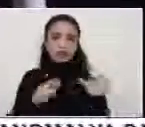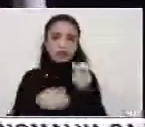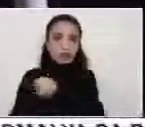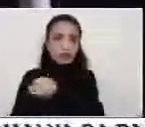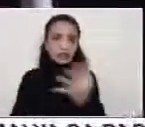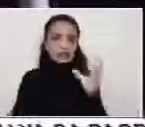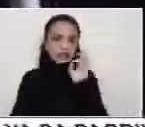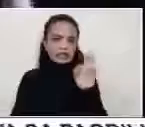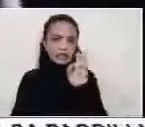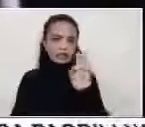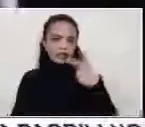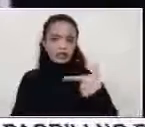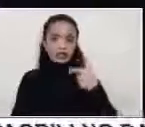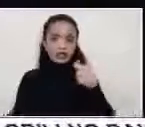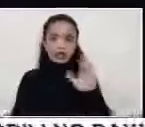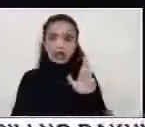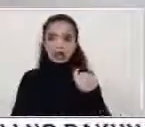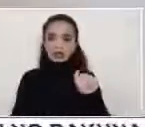sarap.